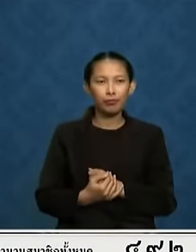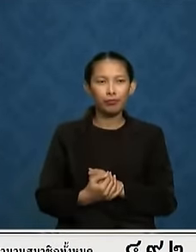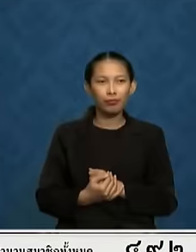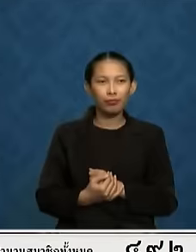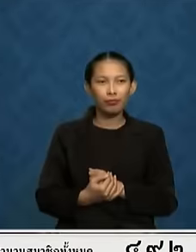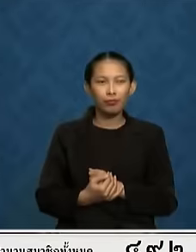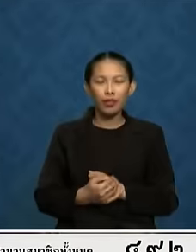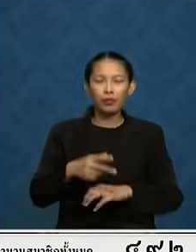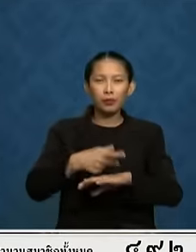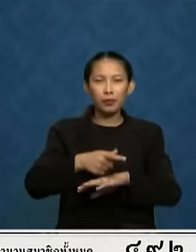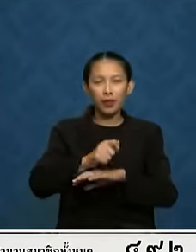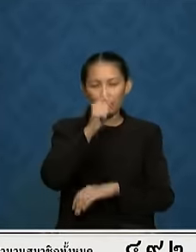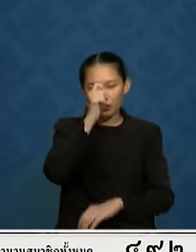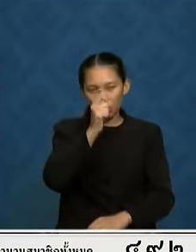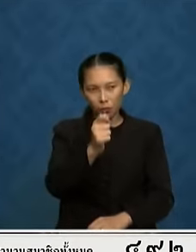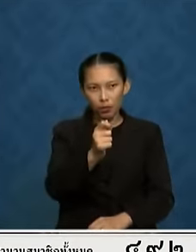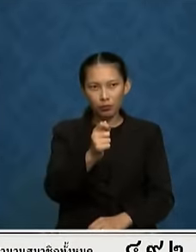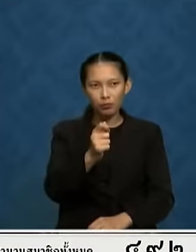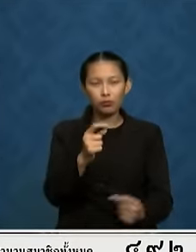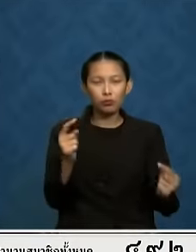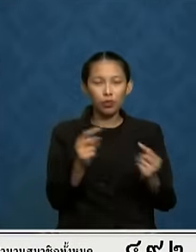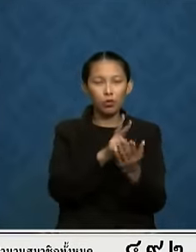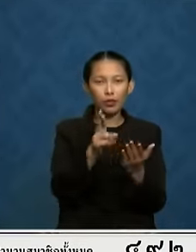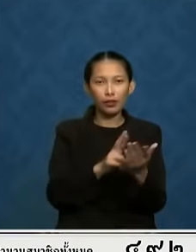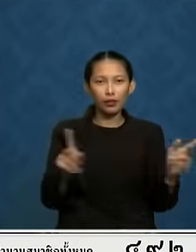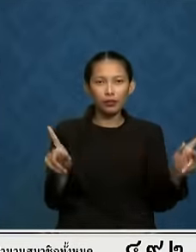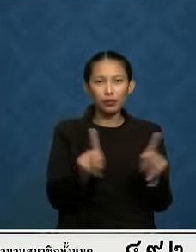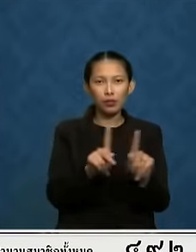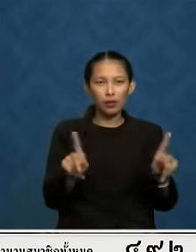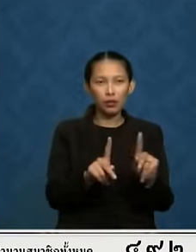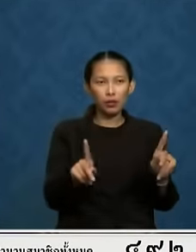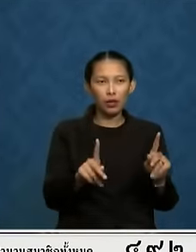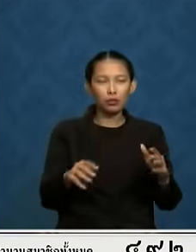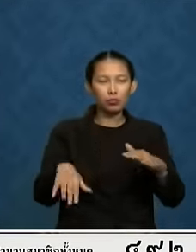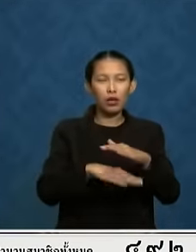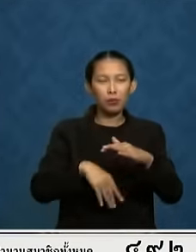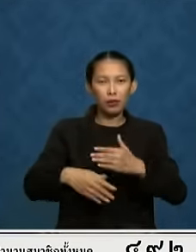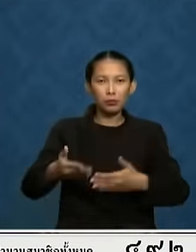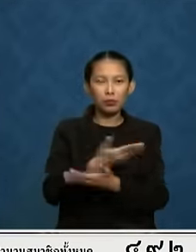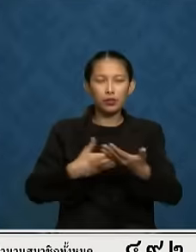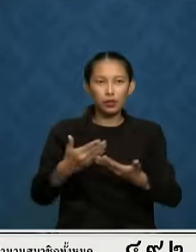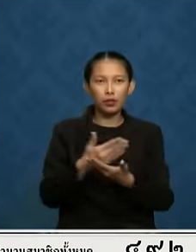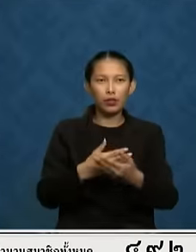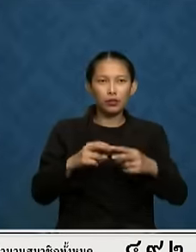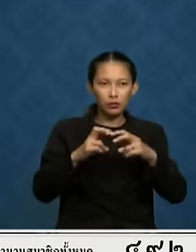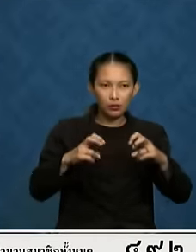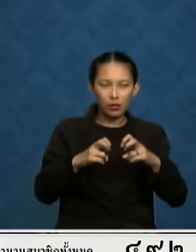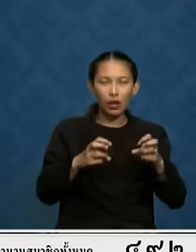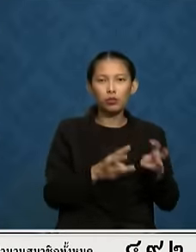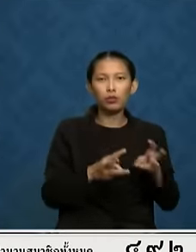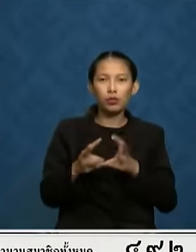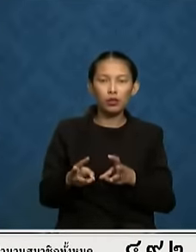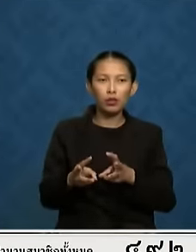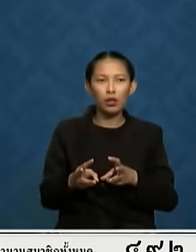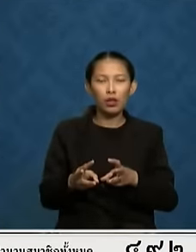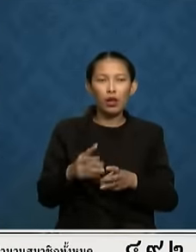ท่านประธานที่เคารพครับต่อรายงานของคณะกรรมาธิการวิสามัญพิจารณาศึกษาแนวทางการตราพระ